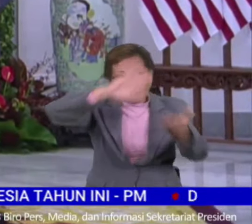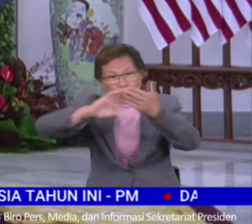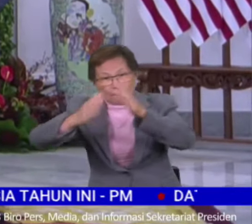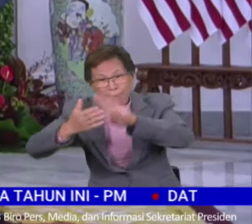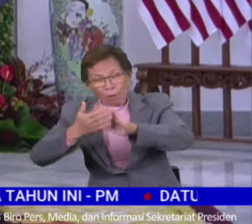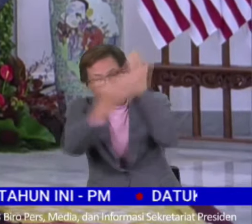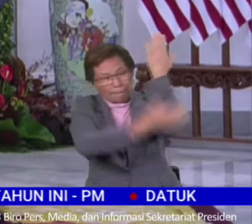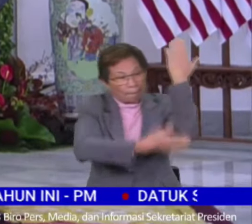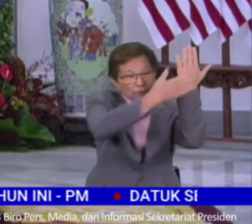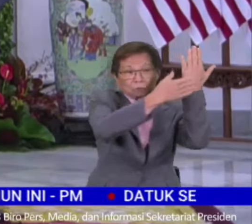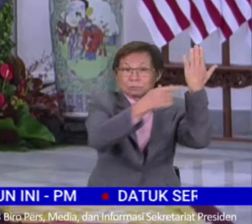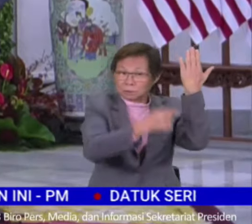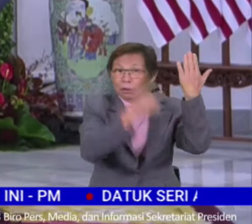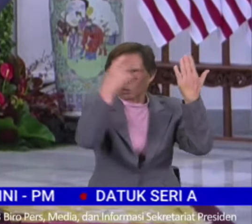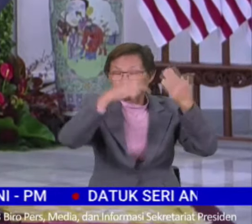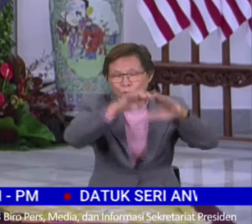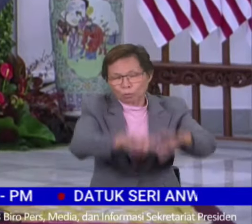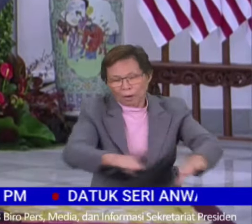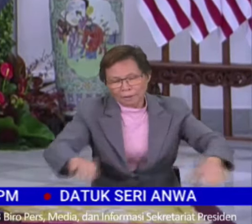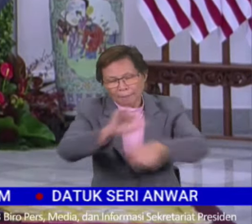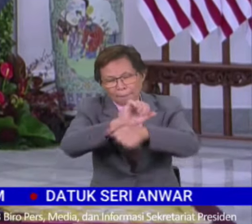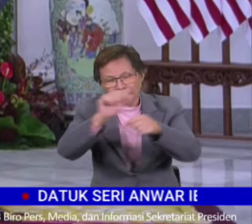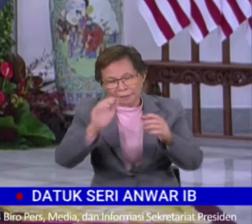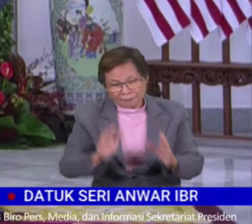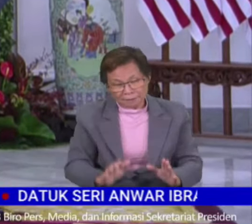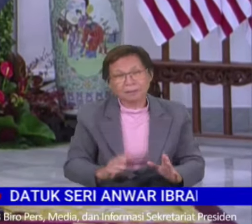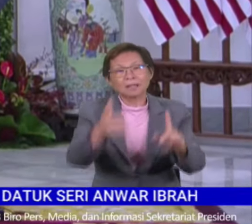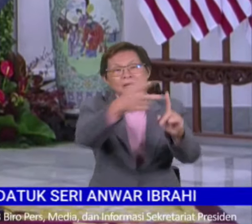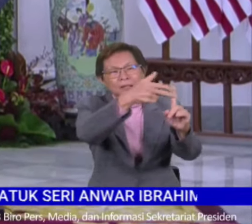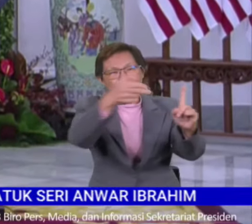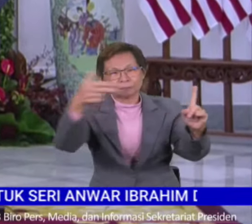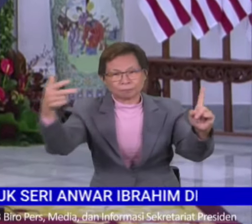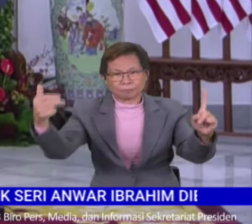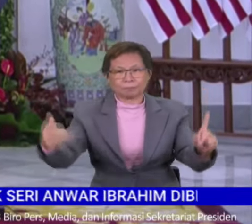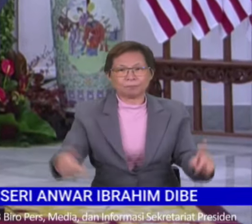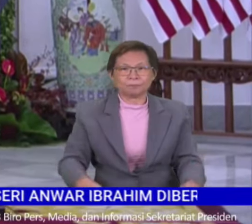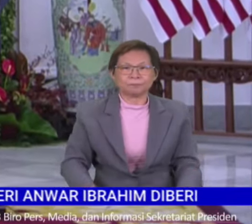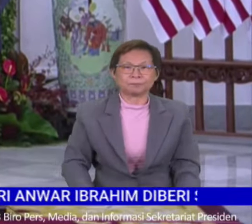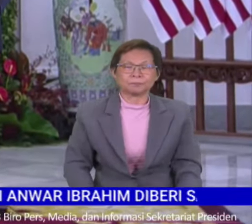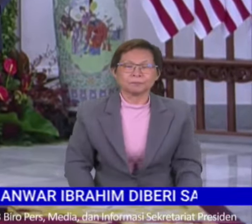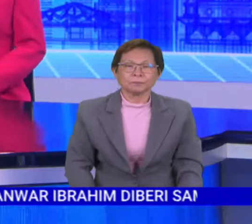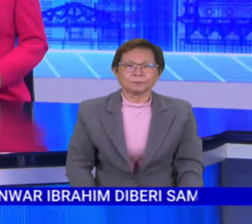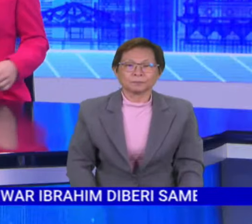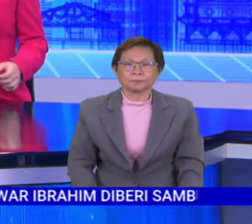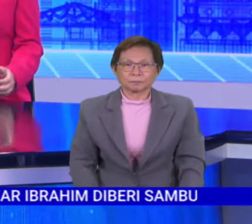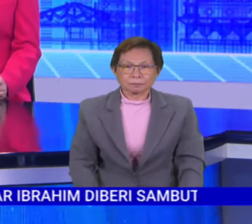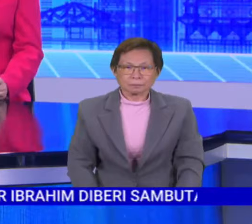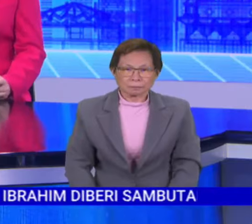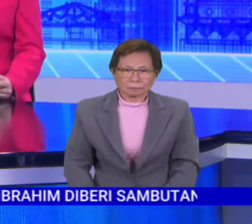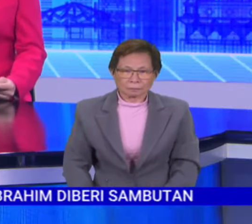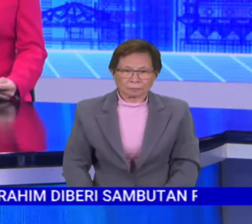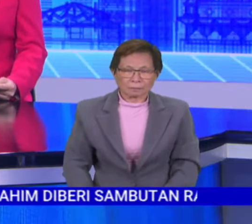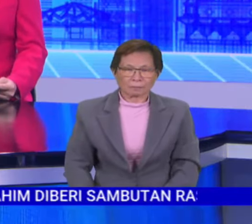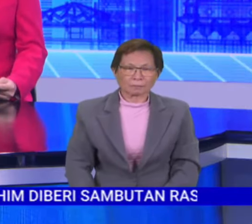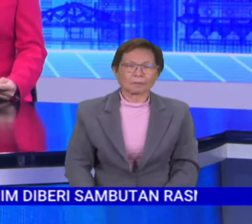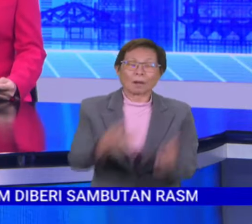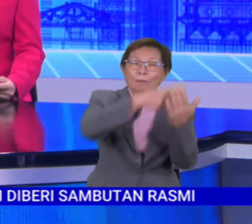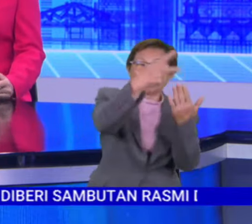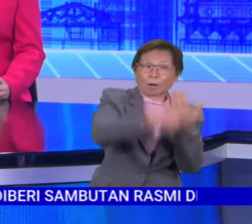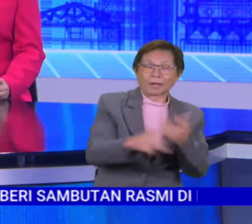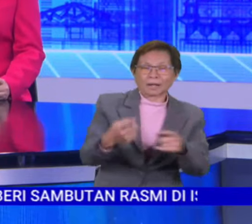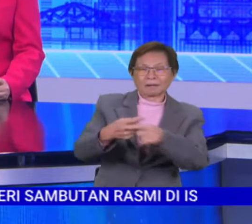di Semenanjung Malaysia untuk anak pekerja migran Indonesia. Perjanjian PIR. Baik, dalam